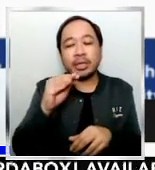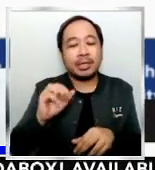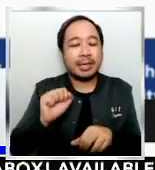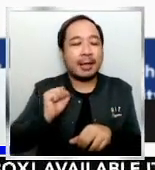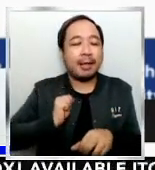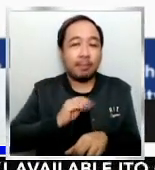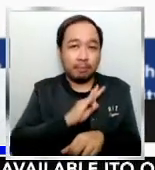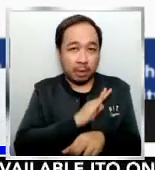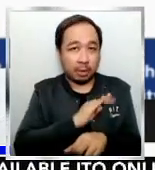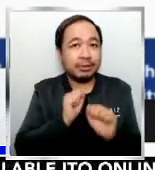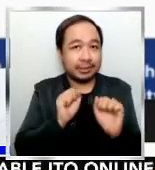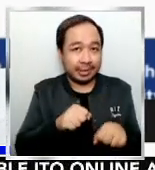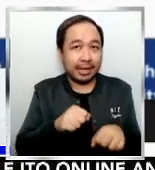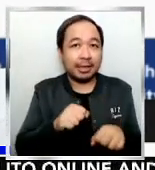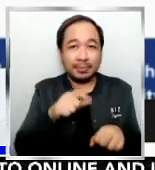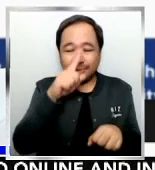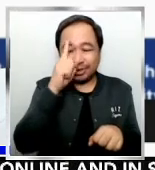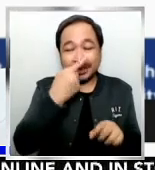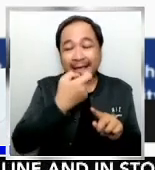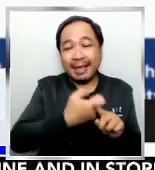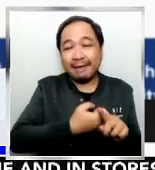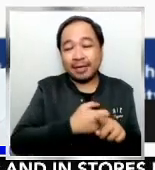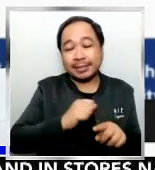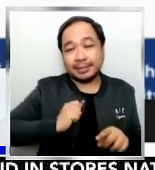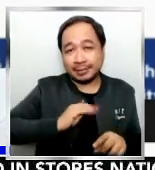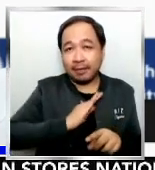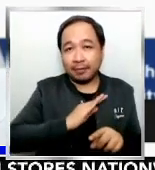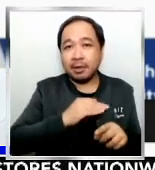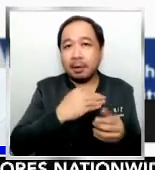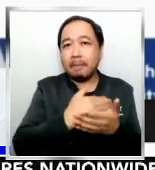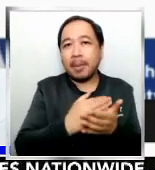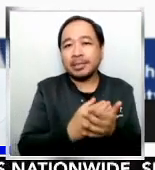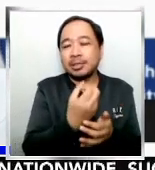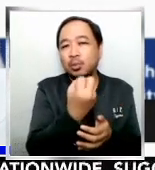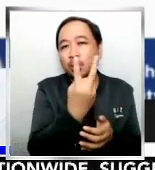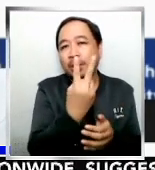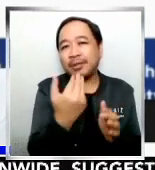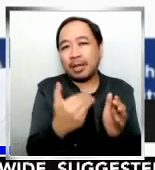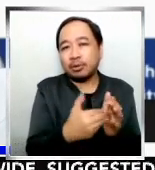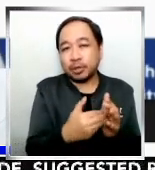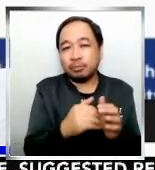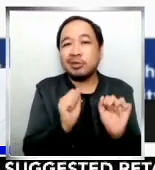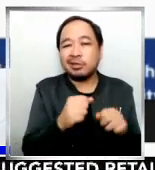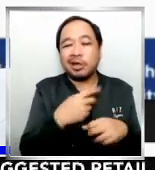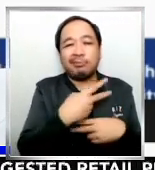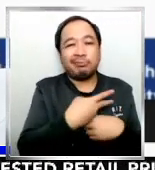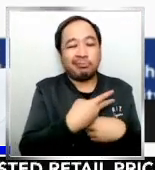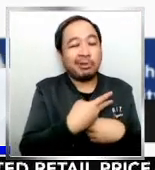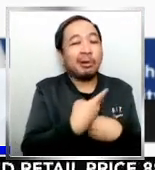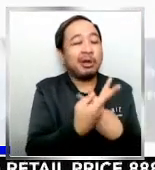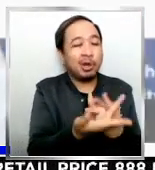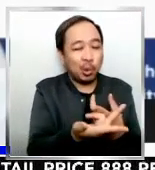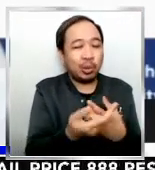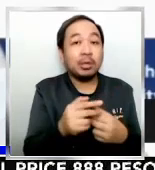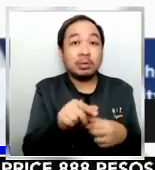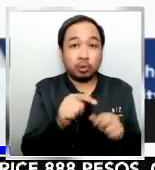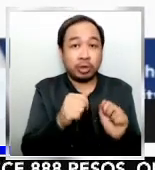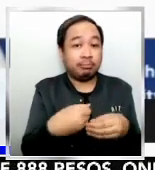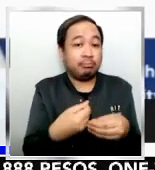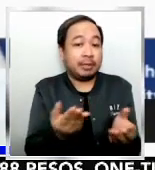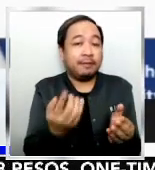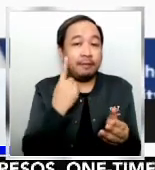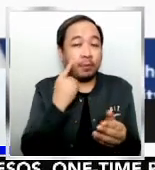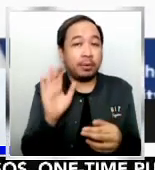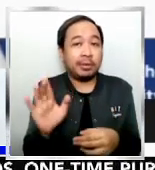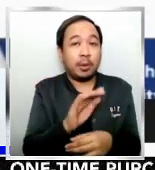about 12,000 na ilalaan at ipapautang to sa company para ibigay sa employee. Maximum of